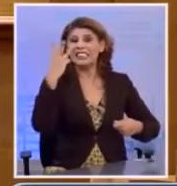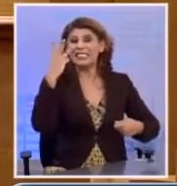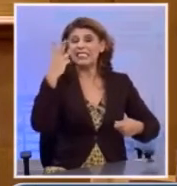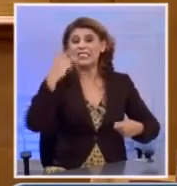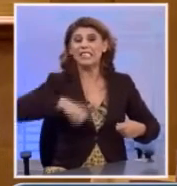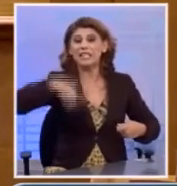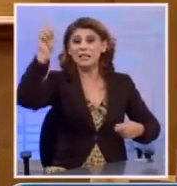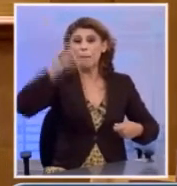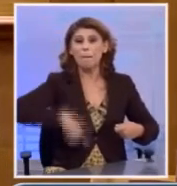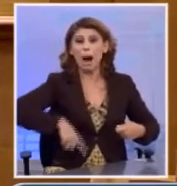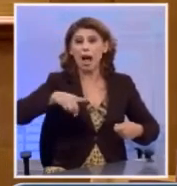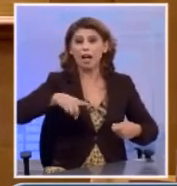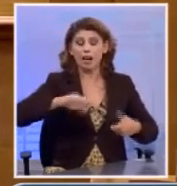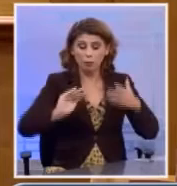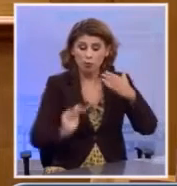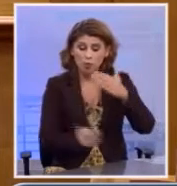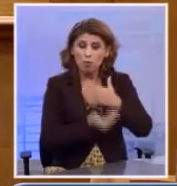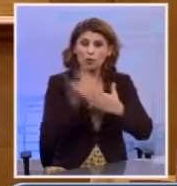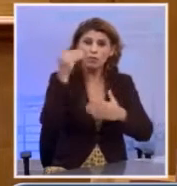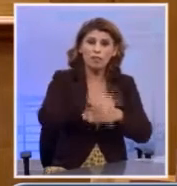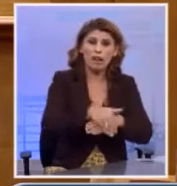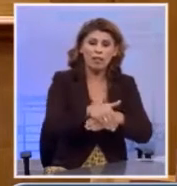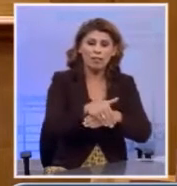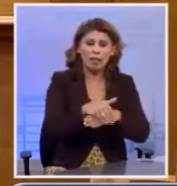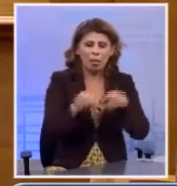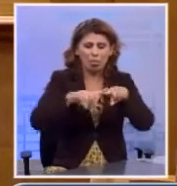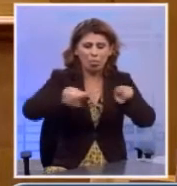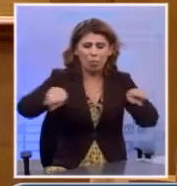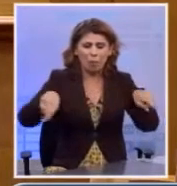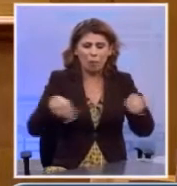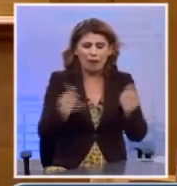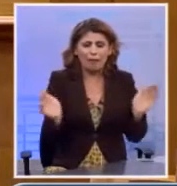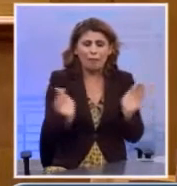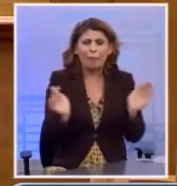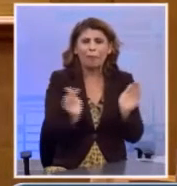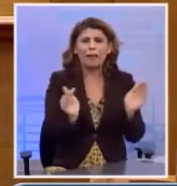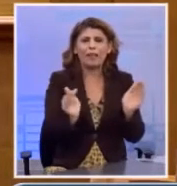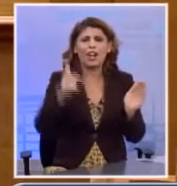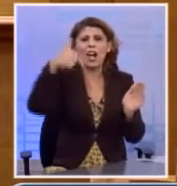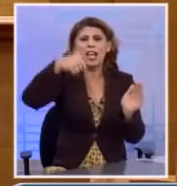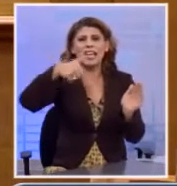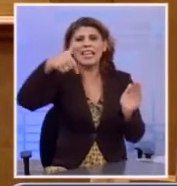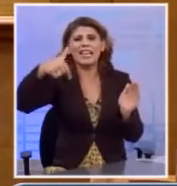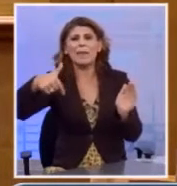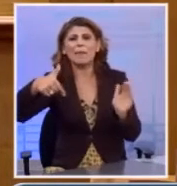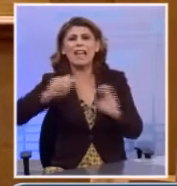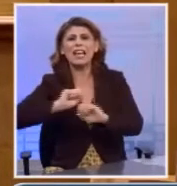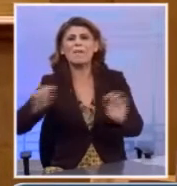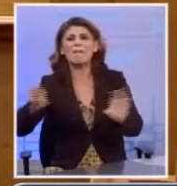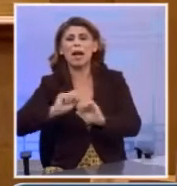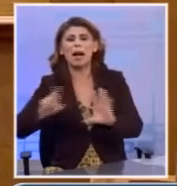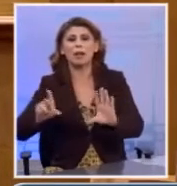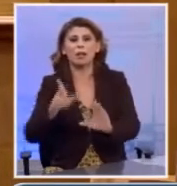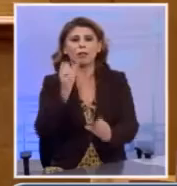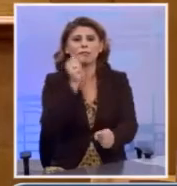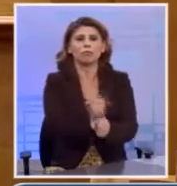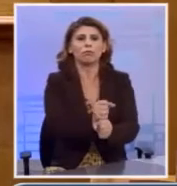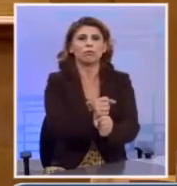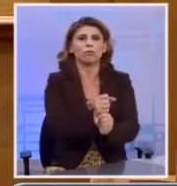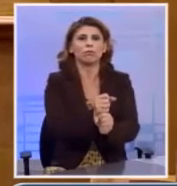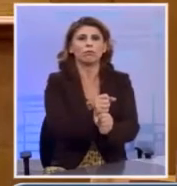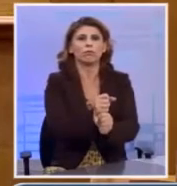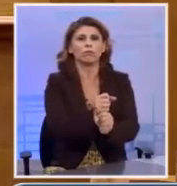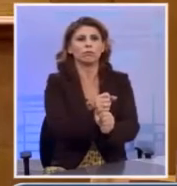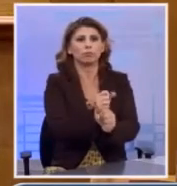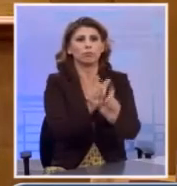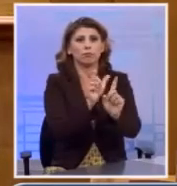μερόνυχτα μέσα στα καμαράκια στη Γενική Γραμματεία Ενημέρωσης και δεν έβγαιναν από εκεί, γιατί έπρεπε να τηρηθεί ο